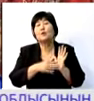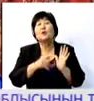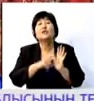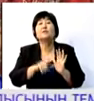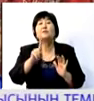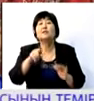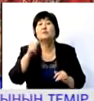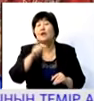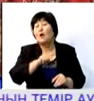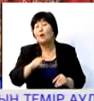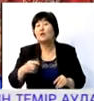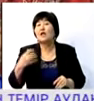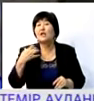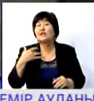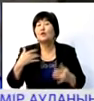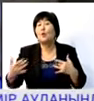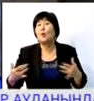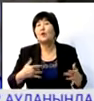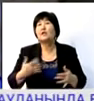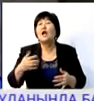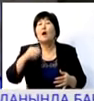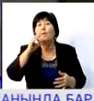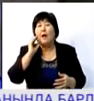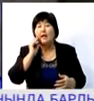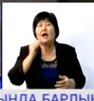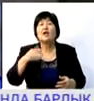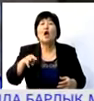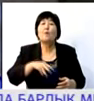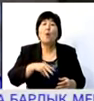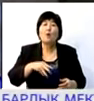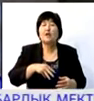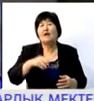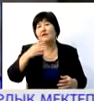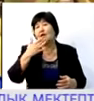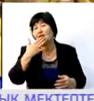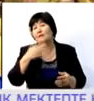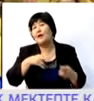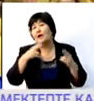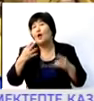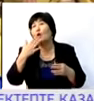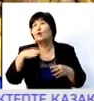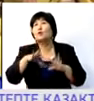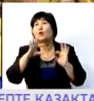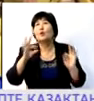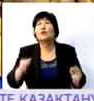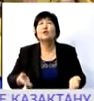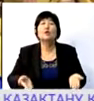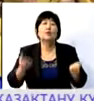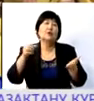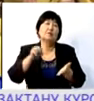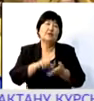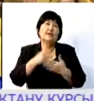жылдар. Осы уақыттары сыр өнерпаздары Болгария, Молдавия, Йемен елдерінде болып, ұлттық өнеріміздің шоқтығын биік